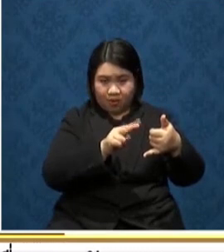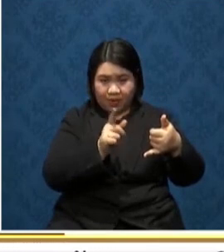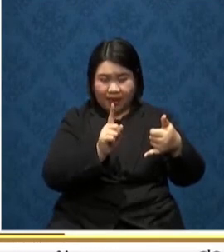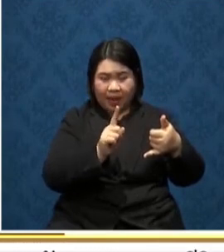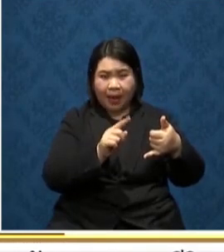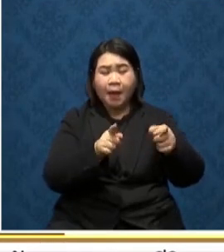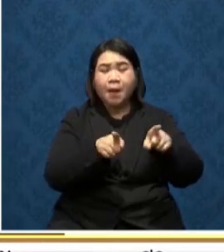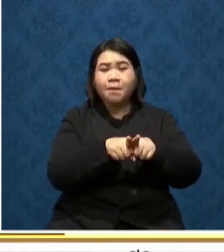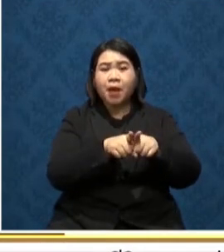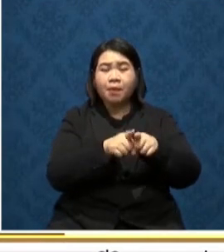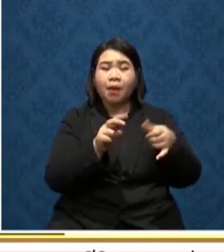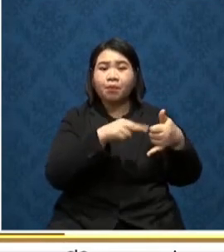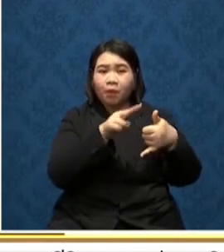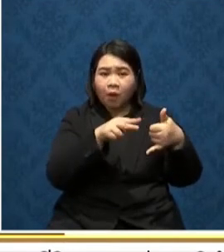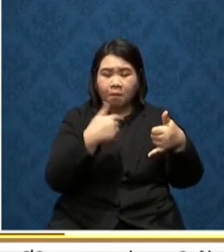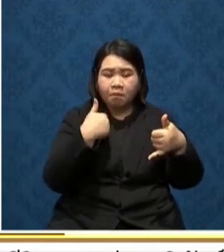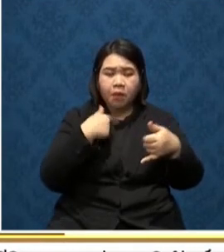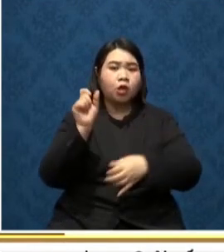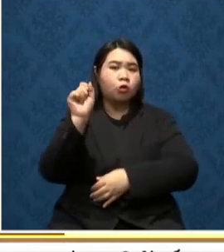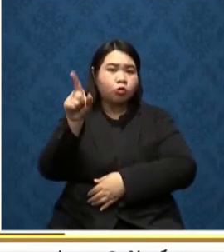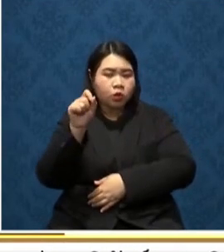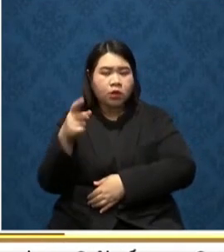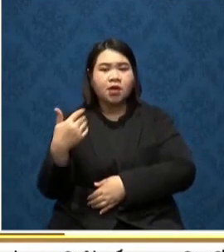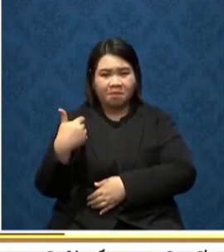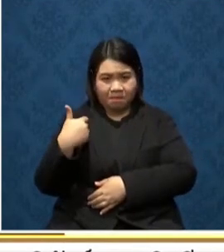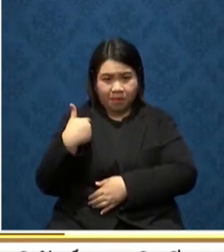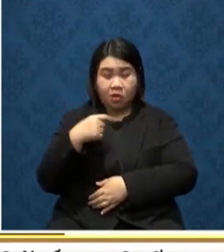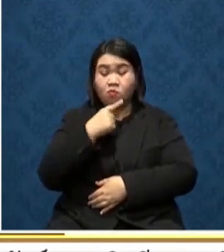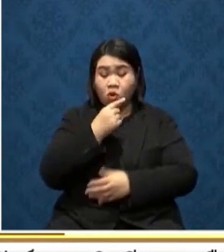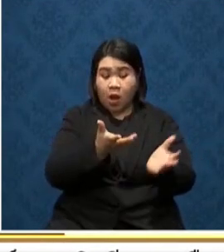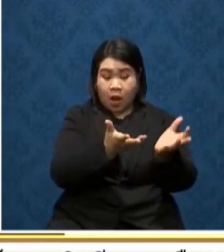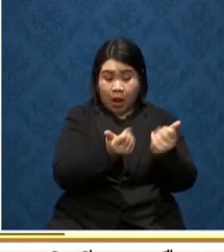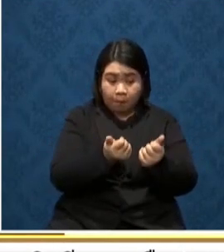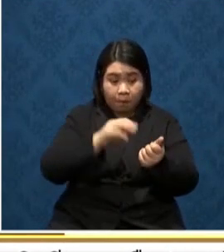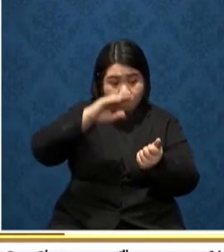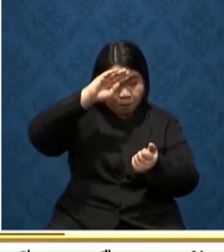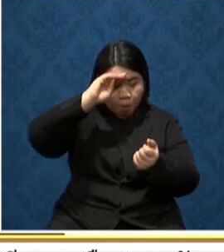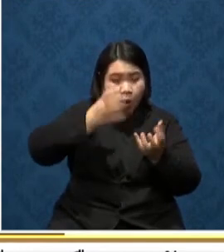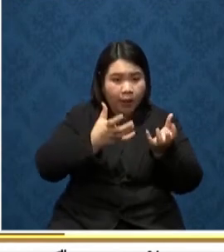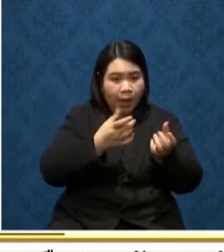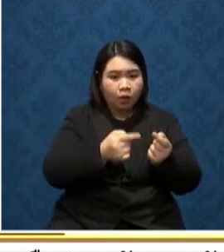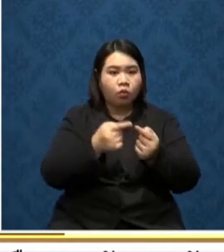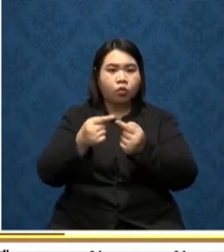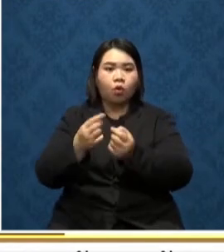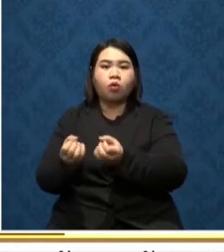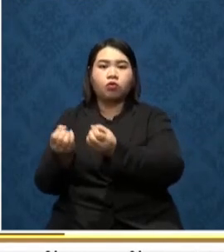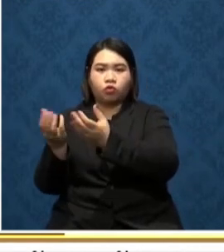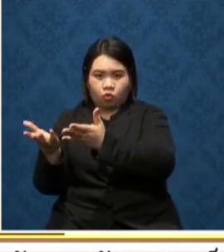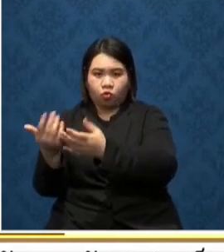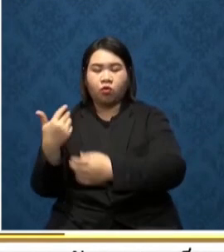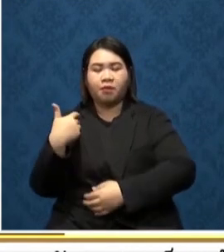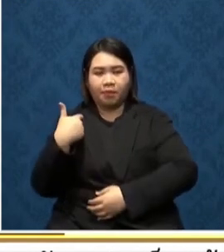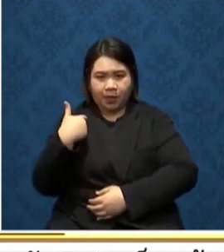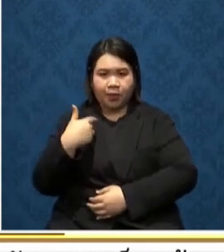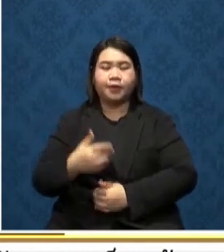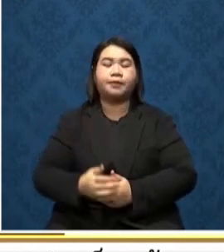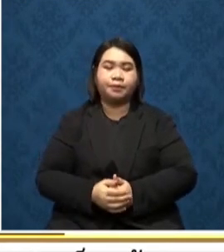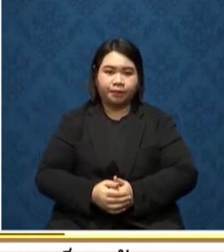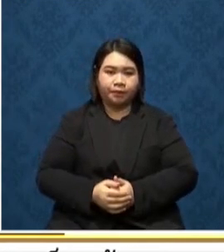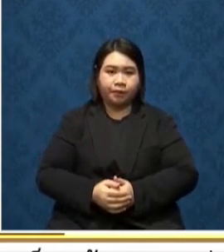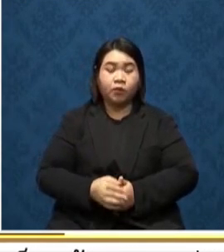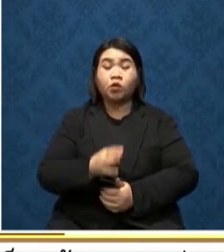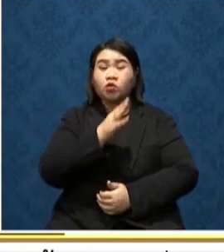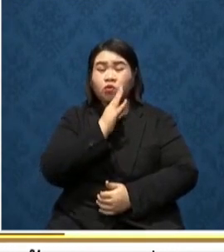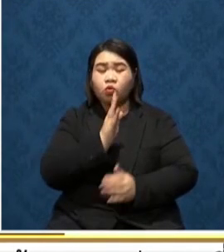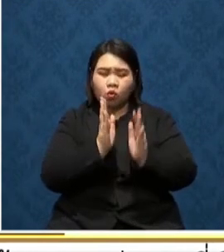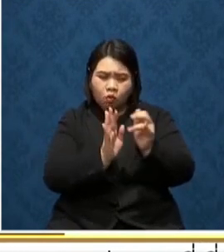คินิกหรอ ER ทจะพ้อมรับส่งต่อเหทท่านเรีนเมสัคู่แล้วกจะทำเป็ Parative Care ก็คือผู้